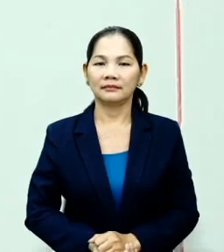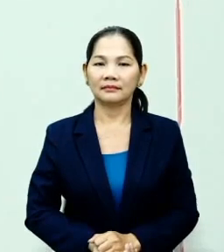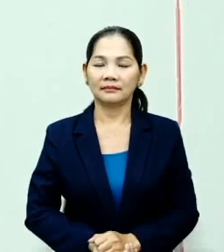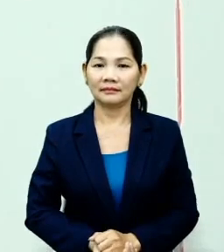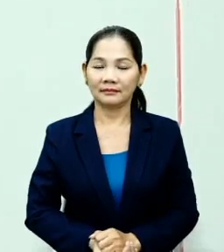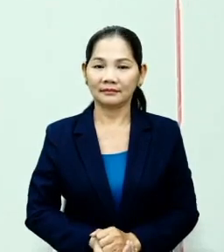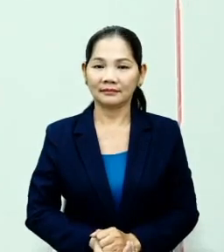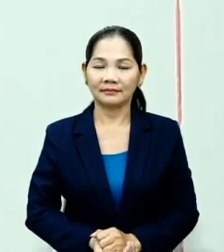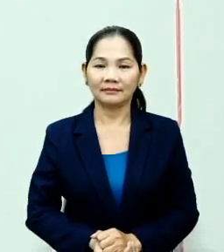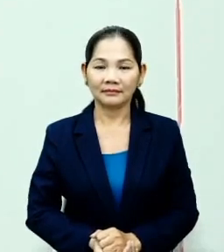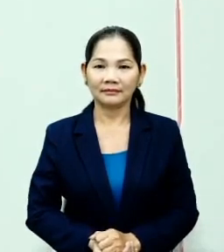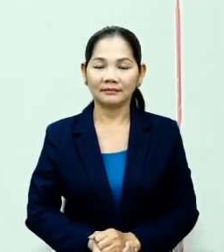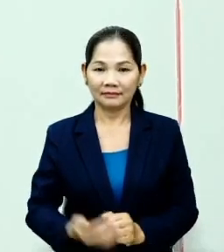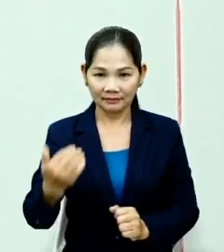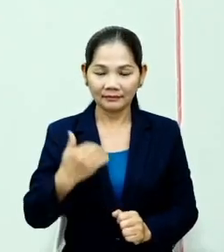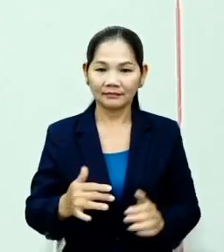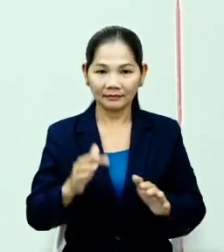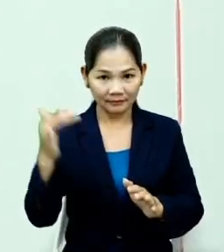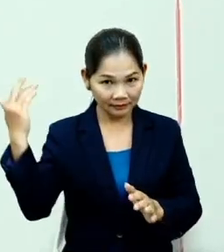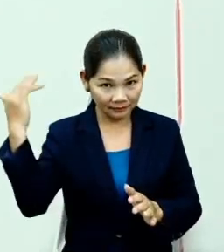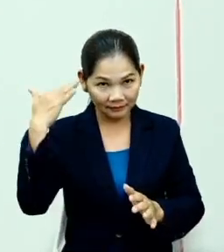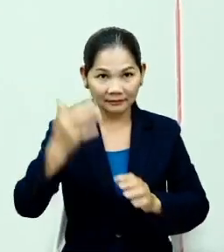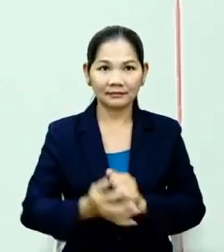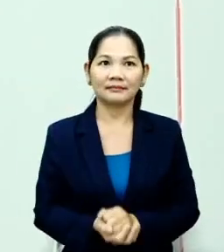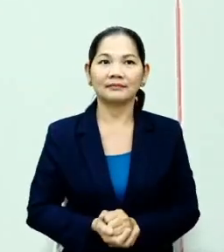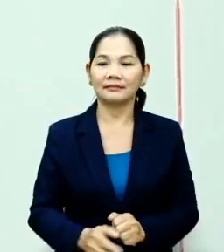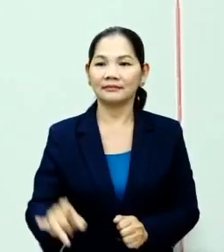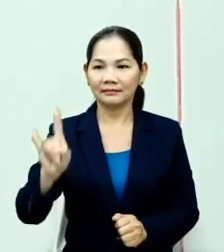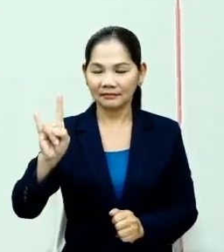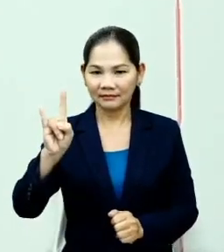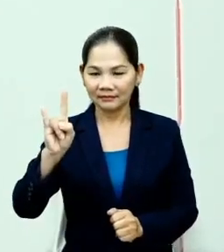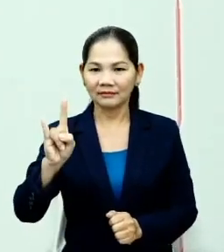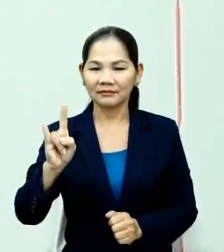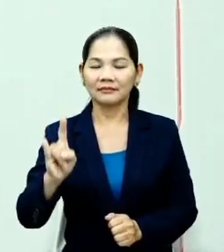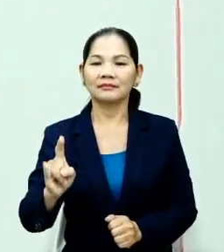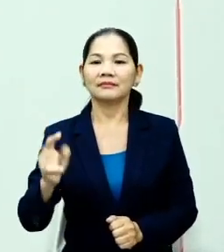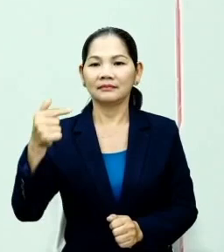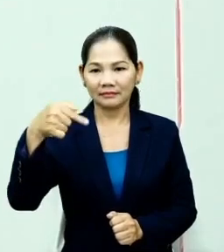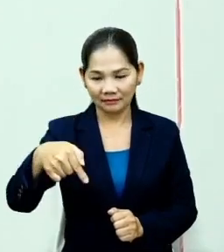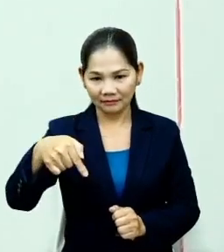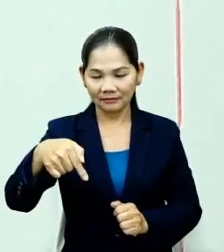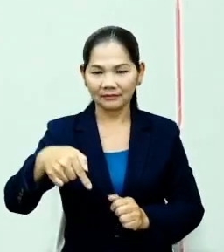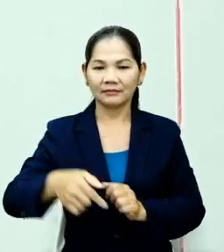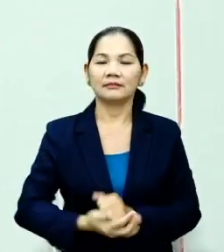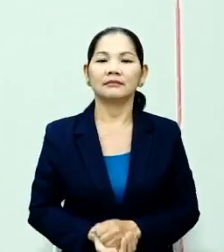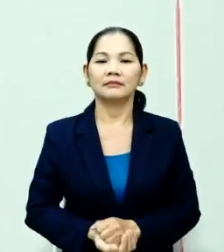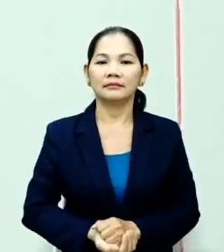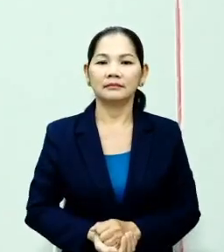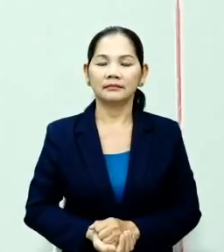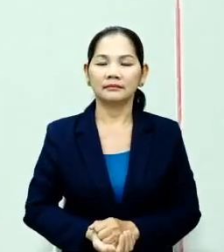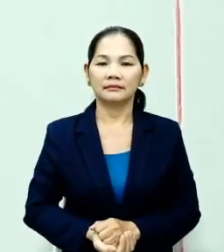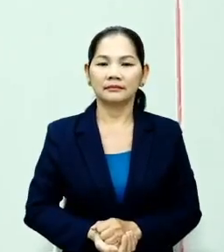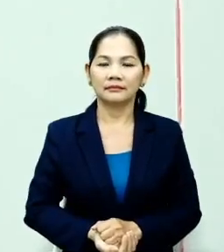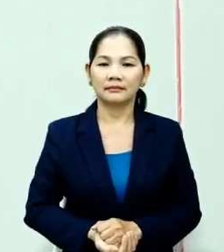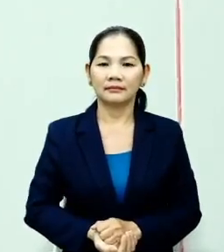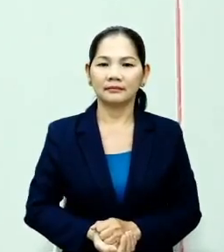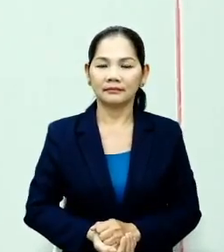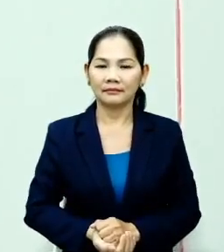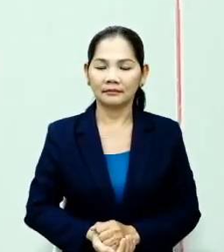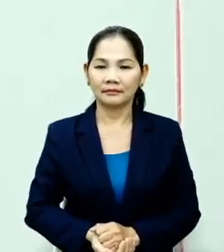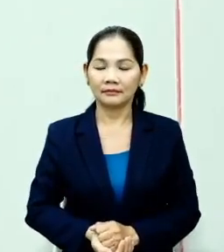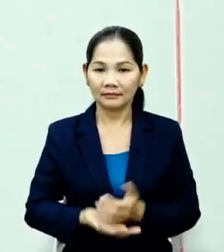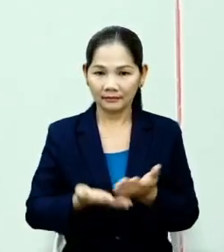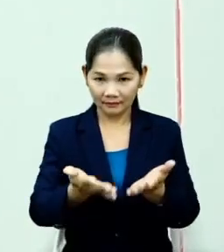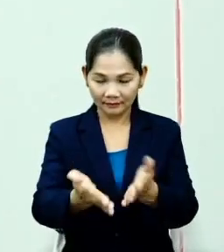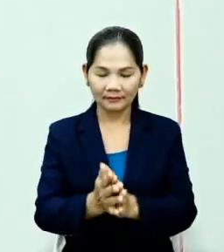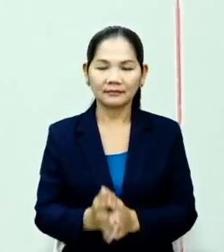Chà, là con chăm sạch đám. Chà, nè cụ bàn lời sổ nè con. Mớ, chừng ngớ, mình ngầu. Chà, con bàn lời sổ